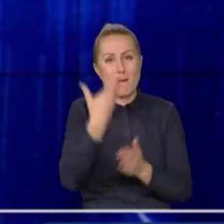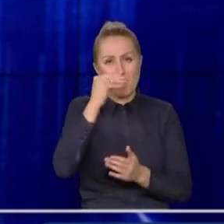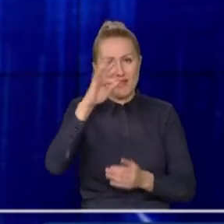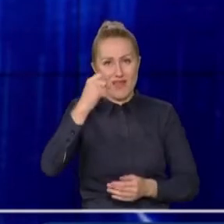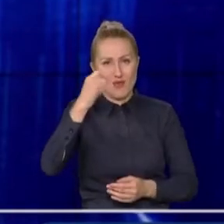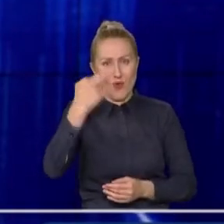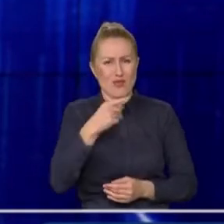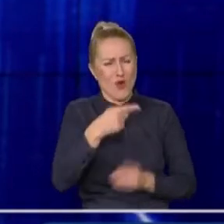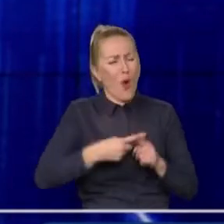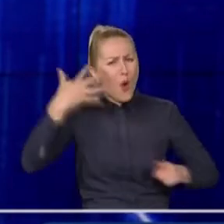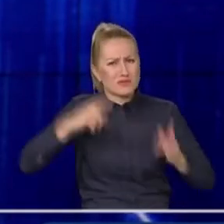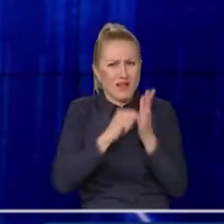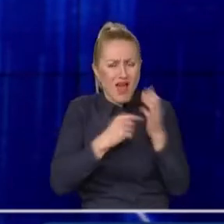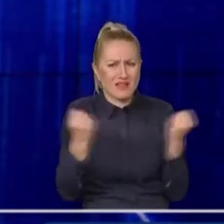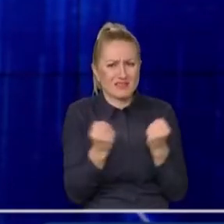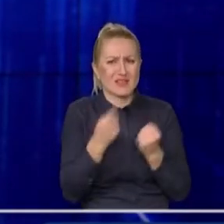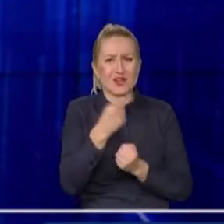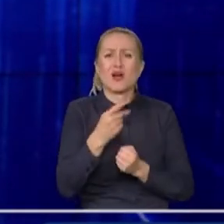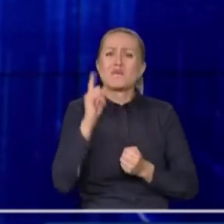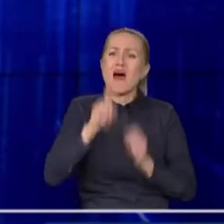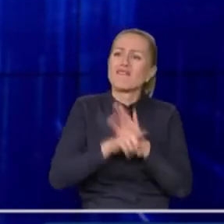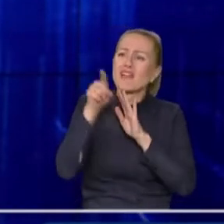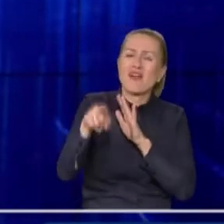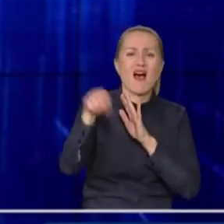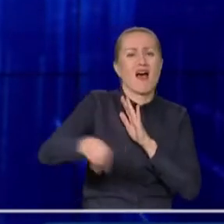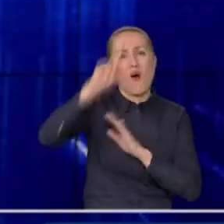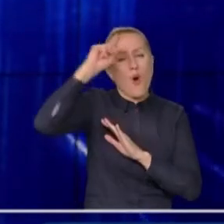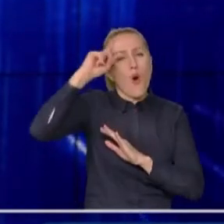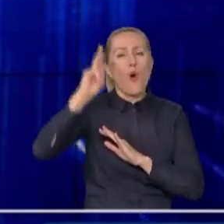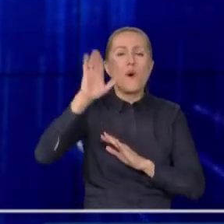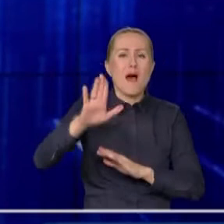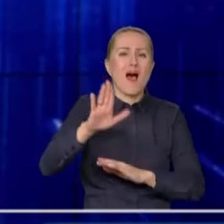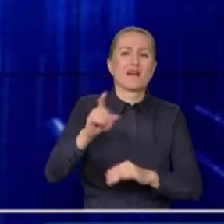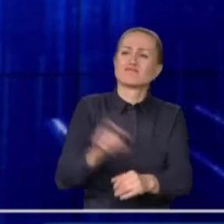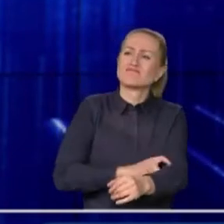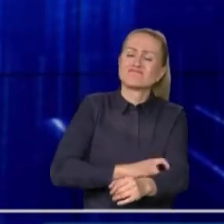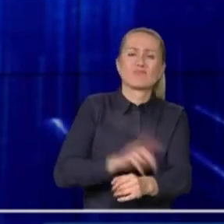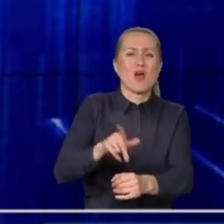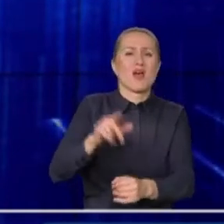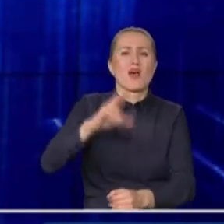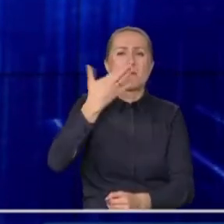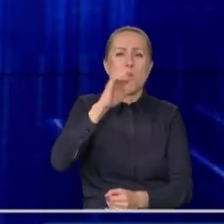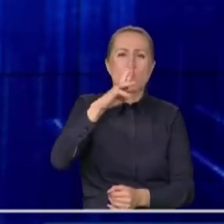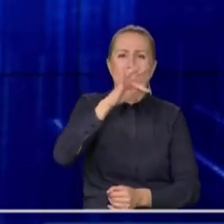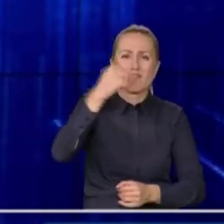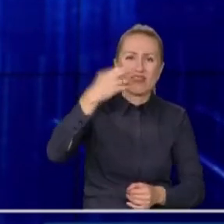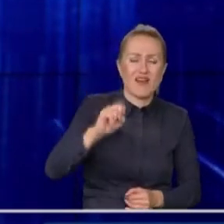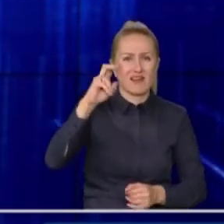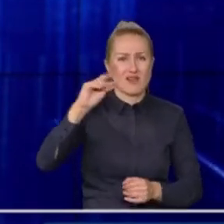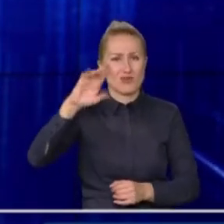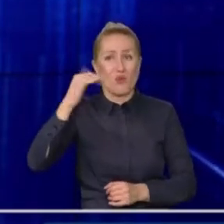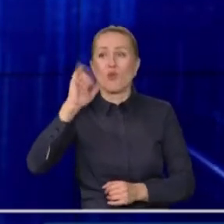bardzo ostre lekarstwo, które jest dedykowane osobom uzależnionym od heroiny i morfiny, które mają